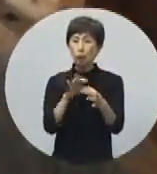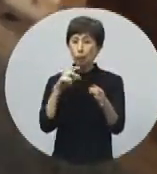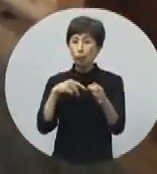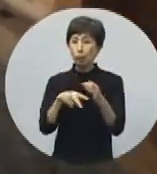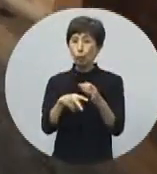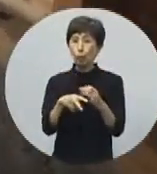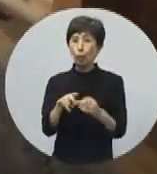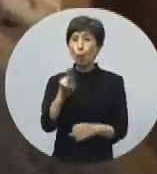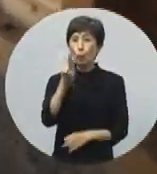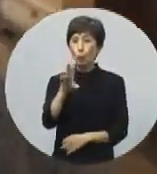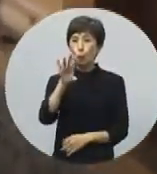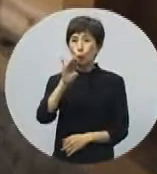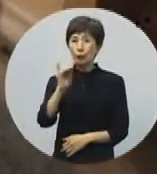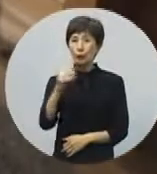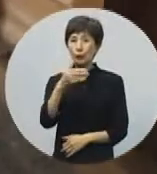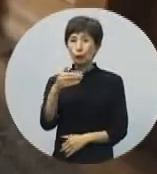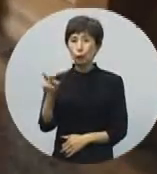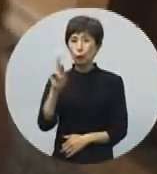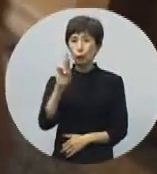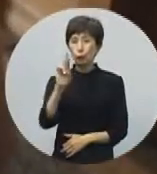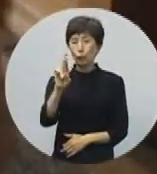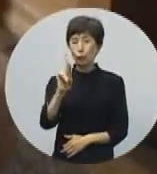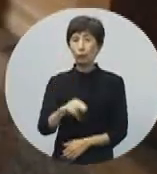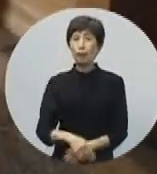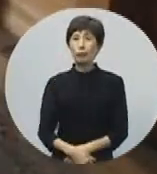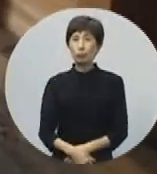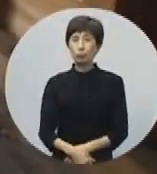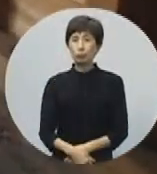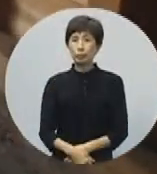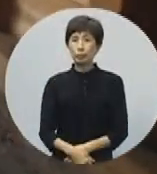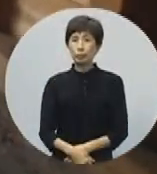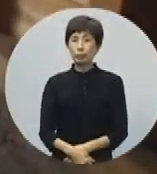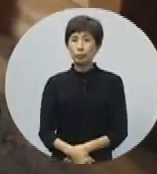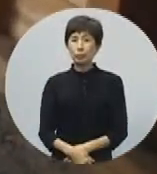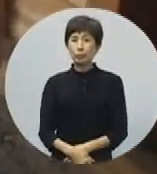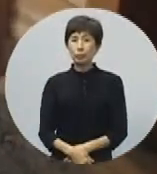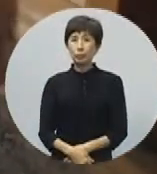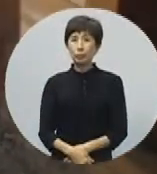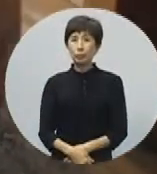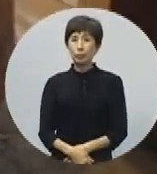ょ。 いや本当に、 ね、 目にも続いてるんですね。 そうですね、 すごい。